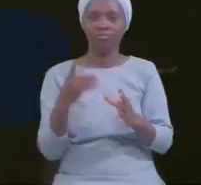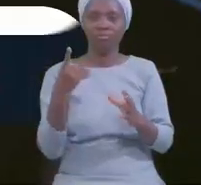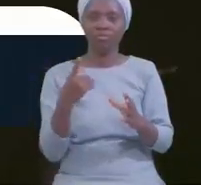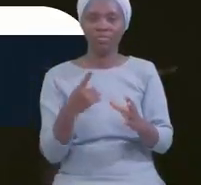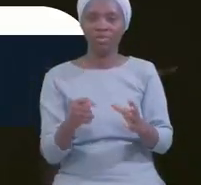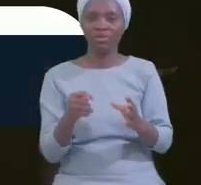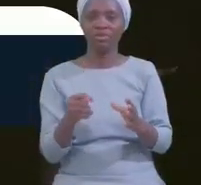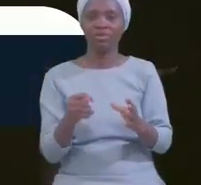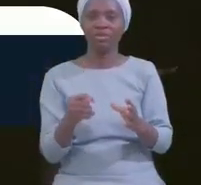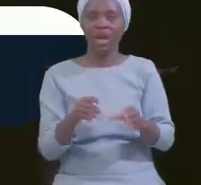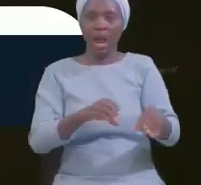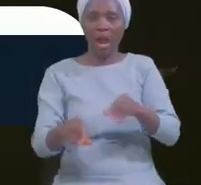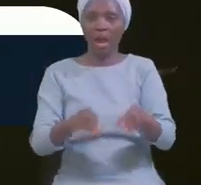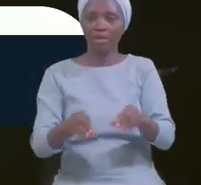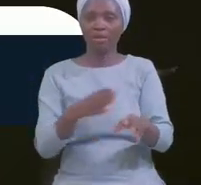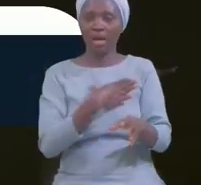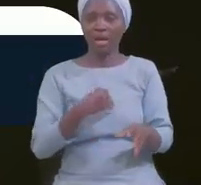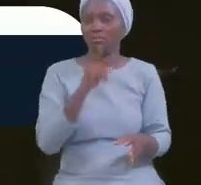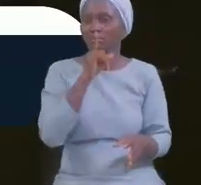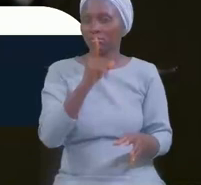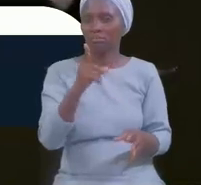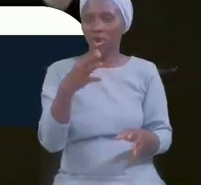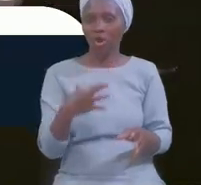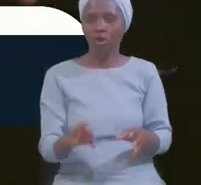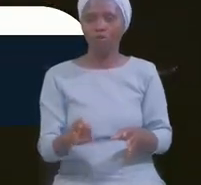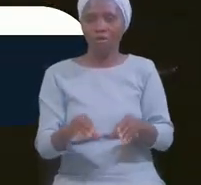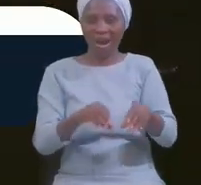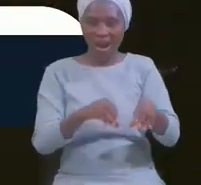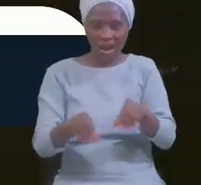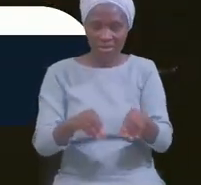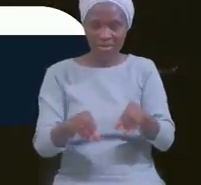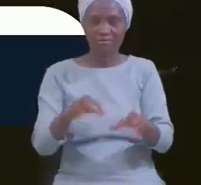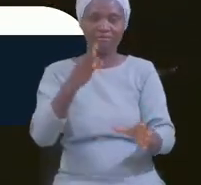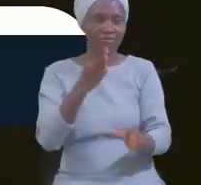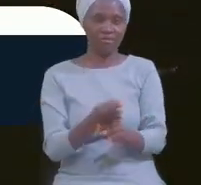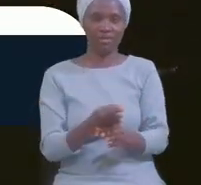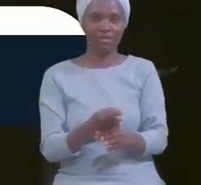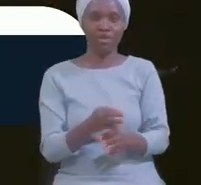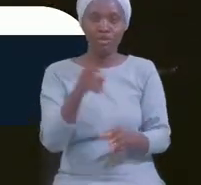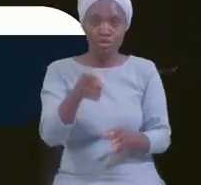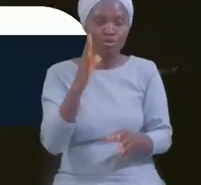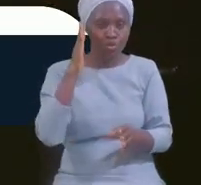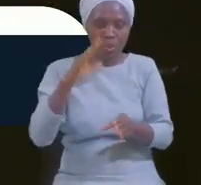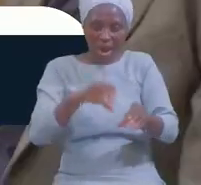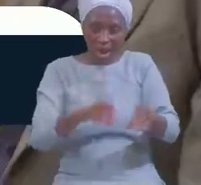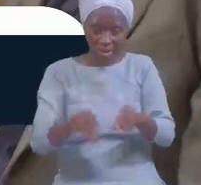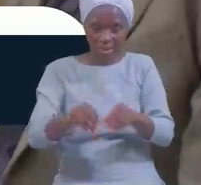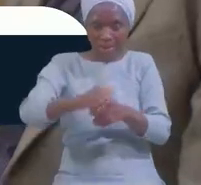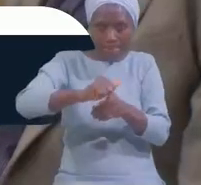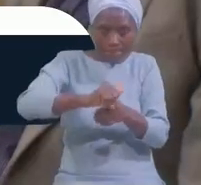et l'assurance de la foi active. Vous agissez, ça, vous